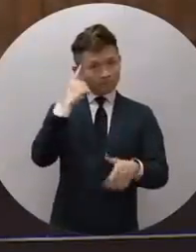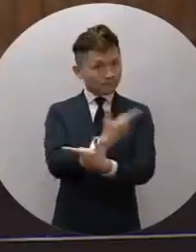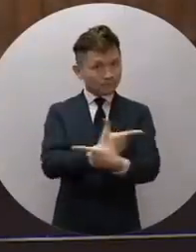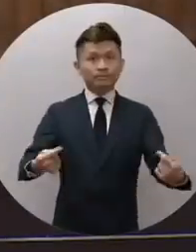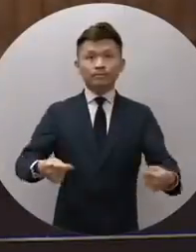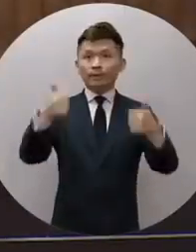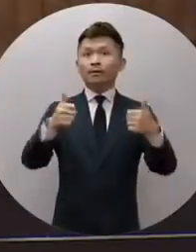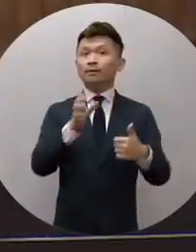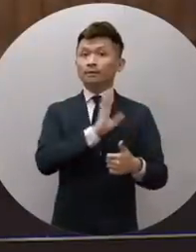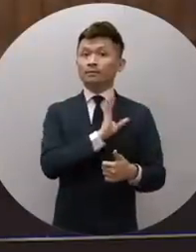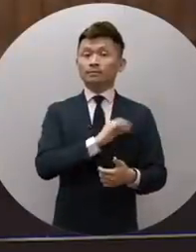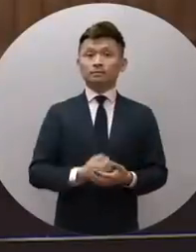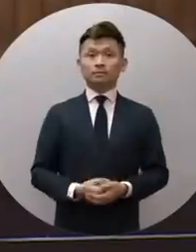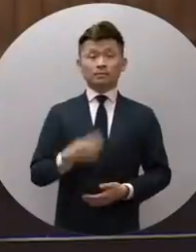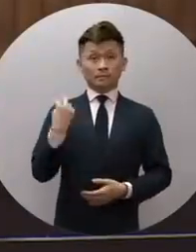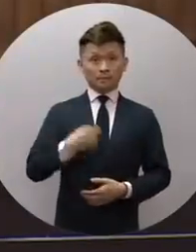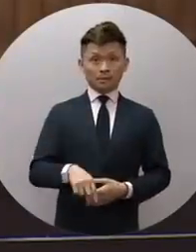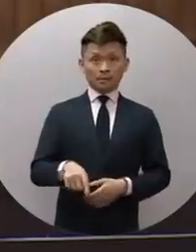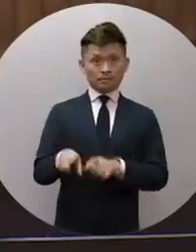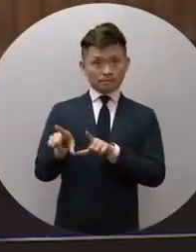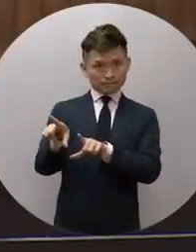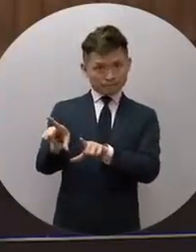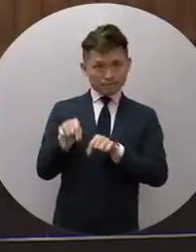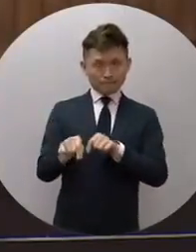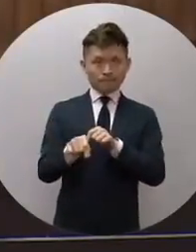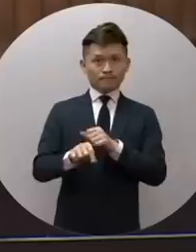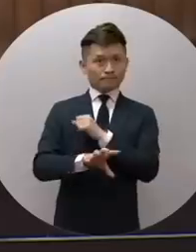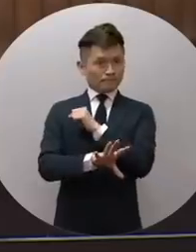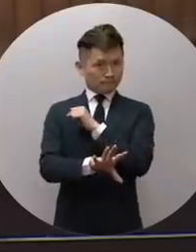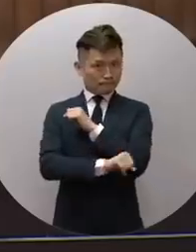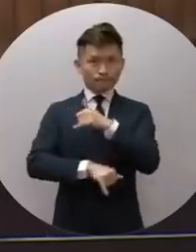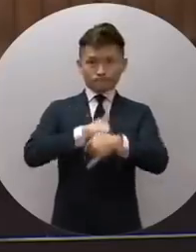识，也是我们具以生存发展的根基。